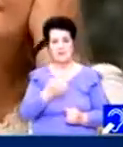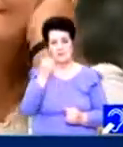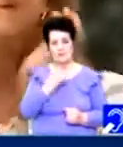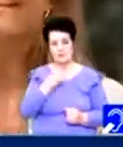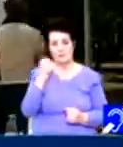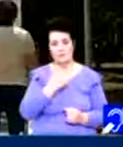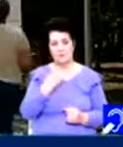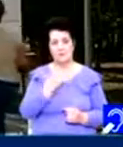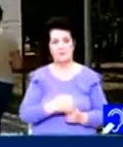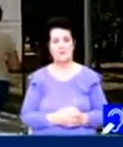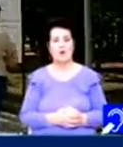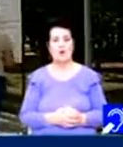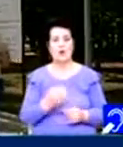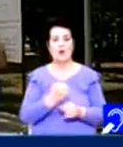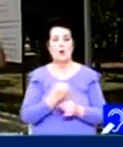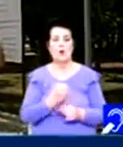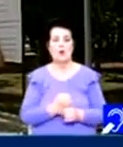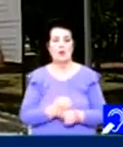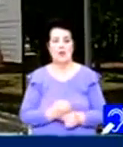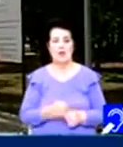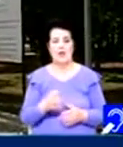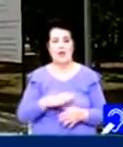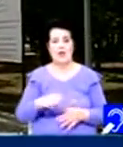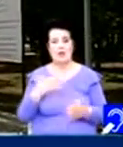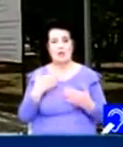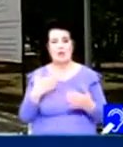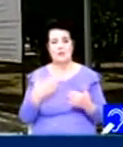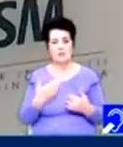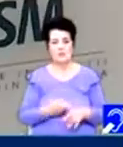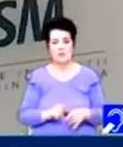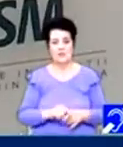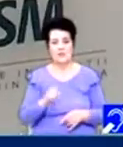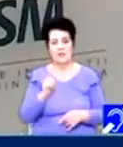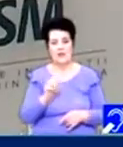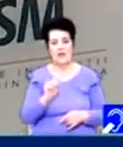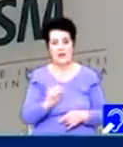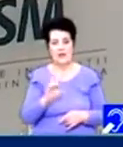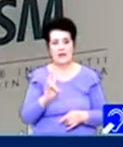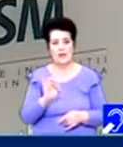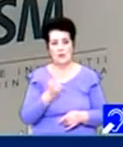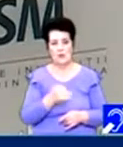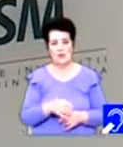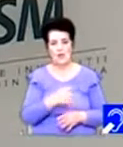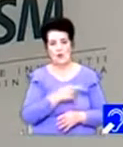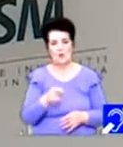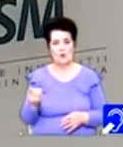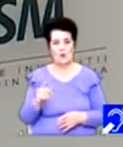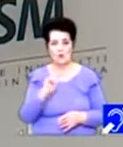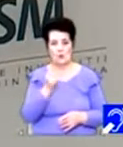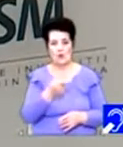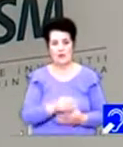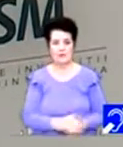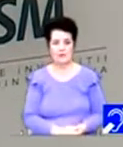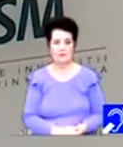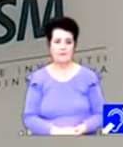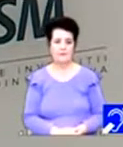danke. Lucrările de amenajare a zonei de odihnă din satul Șerpeni, raionul Aneninoi, au durat un an.